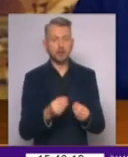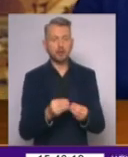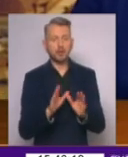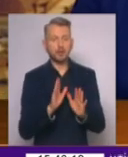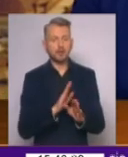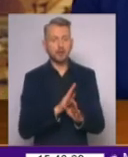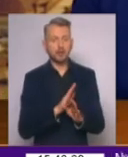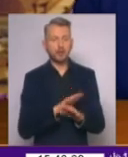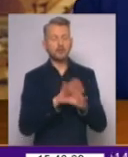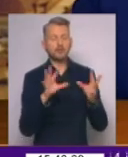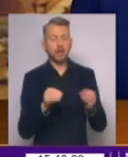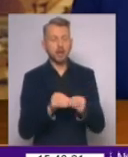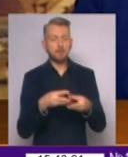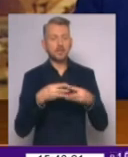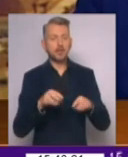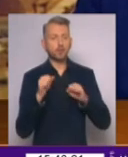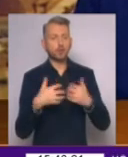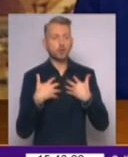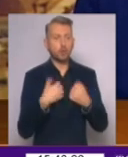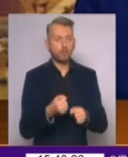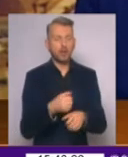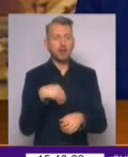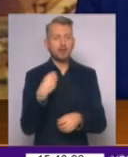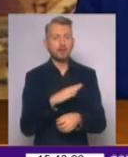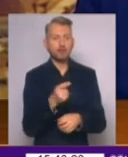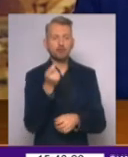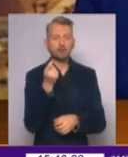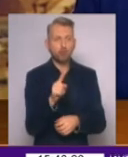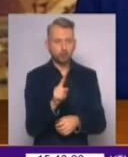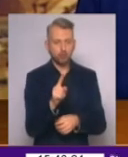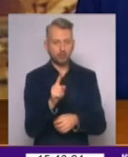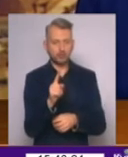цій декларації, а взагалі Міністерство охорони здоров'я не видало жодного